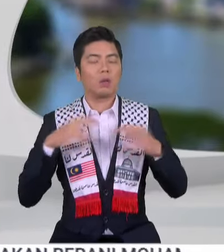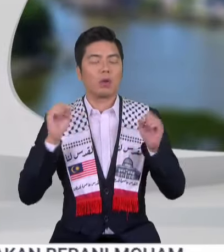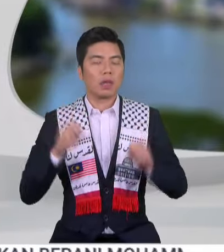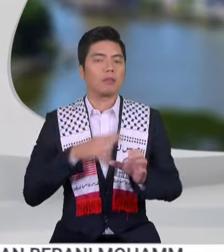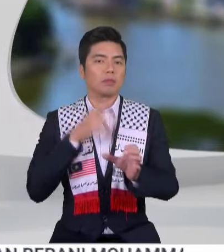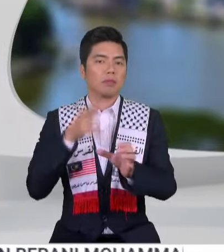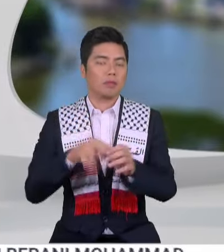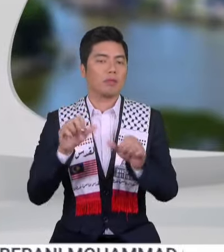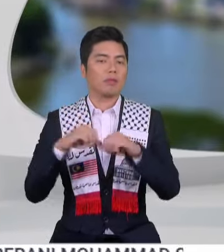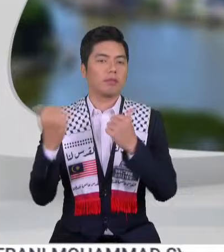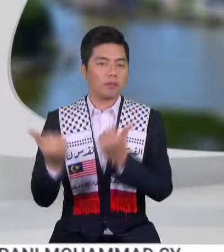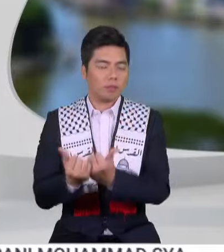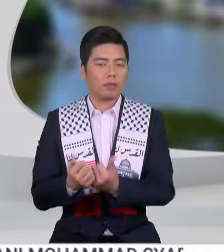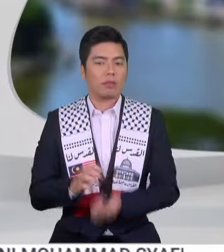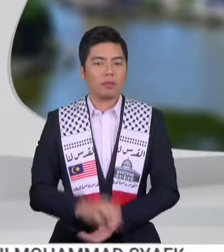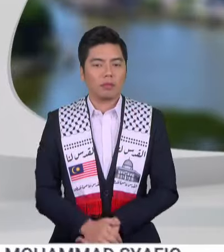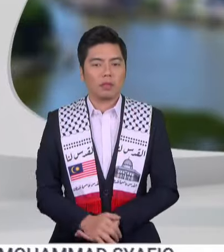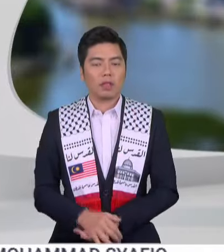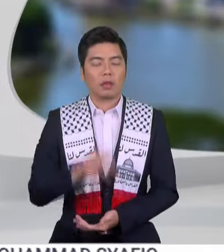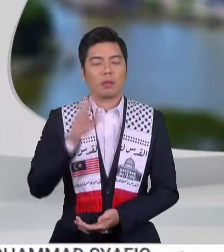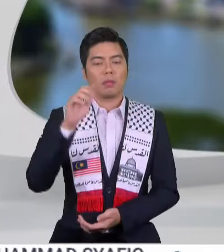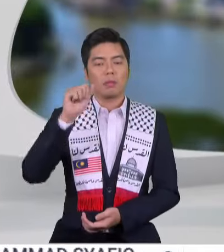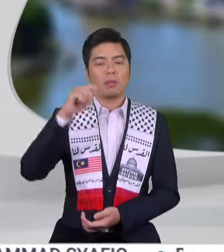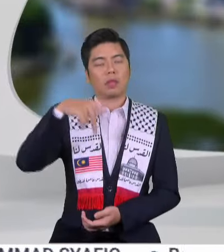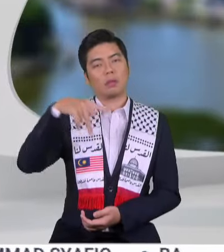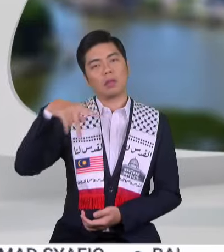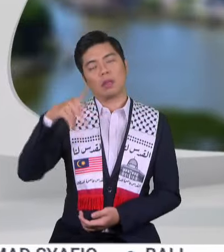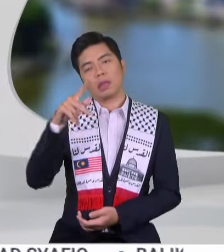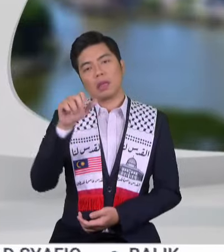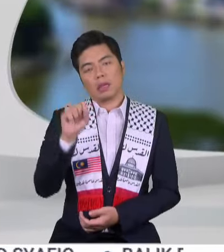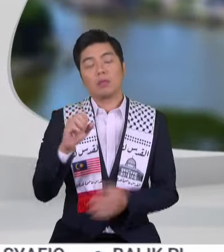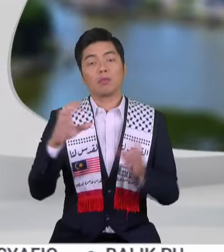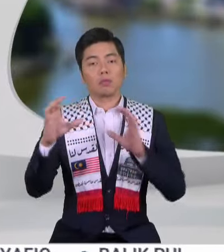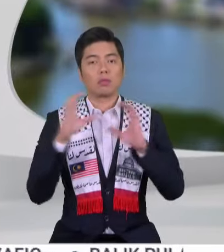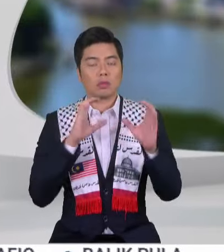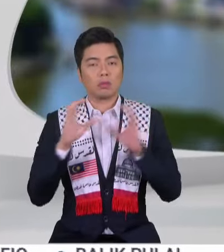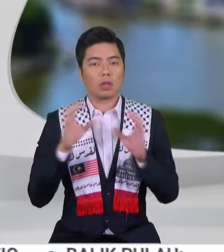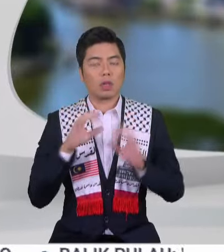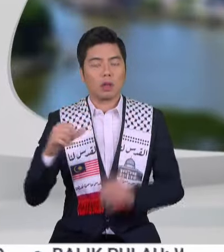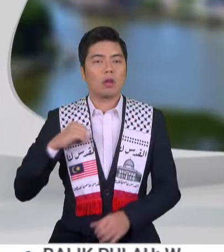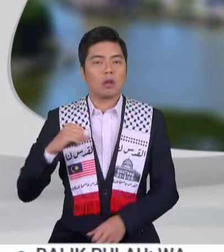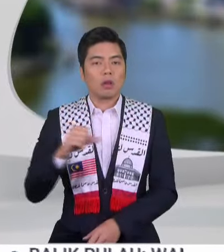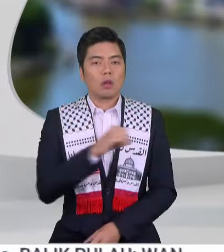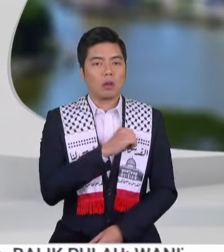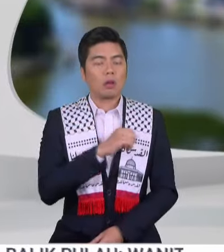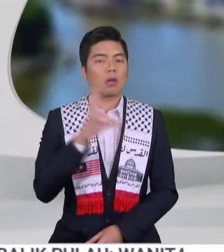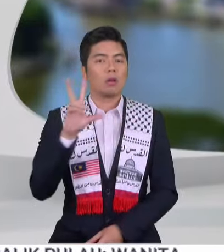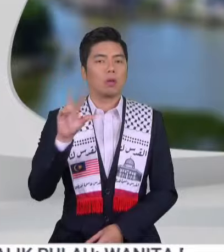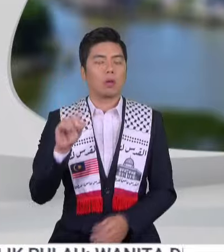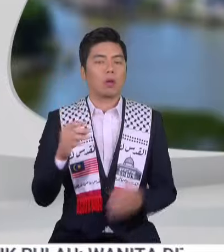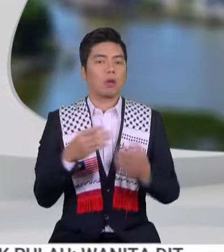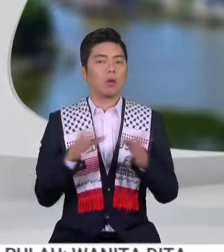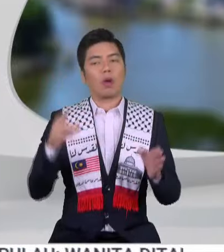itu. Setiausaha Agung PPKS Subri Aman berkata, keahlian bukan terbuka kepada penjawat awam